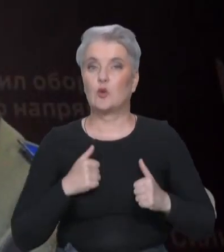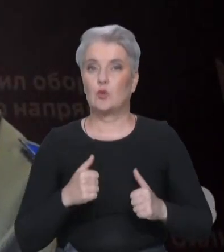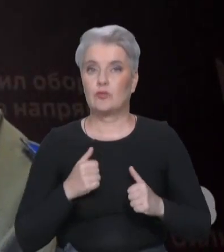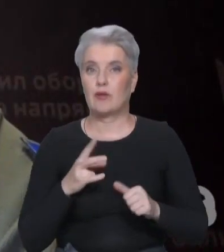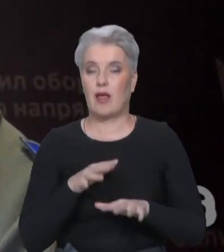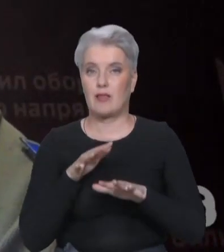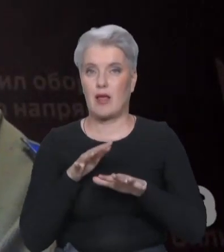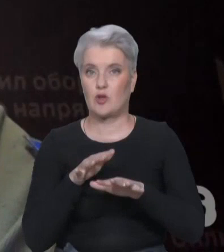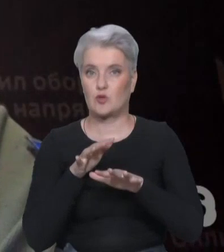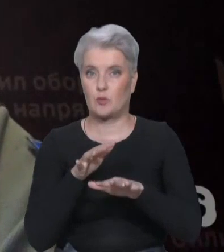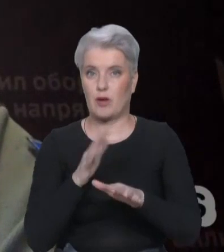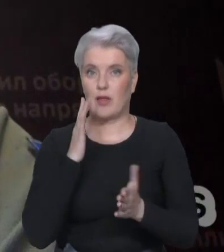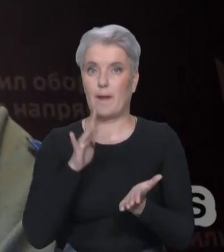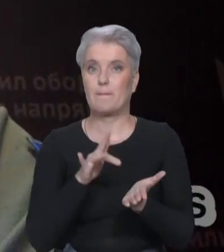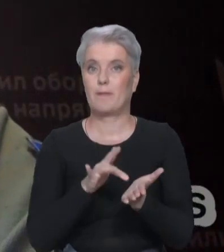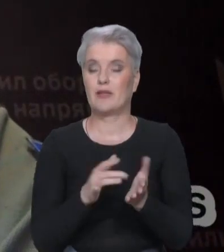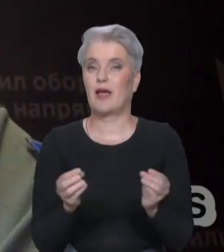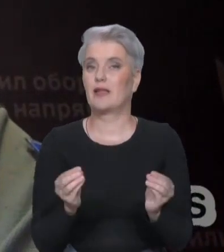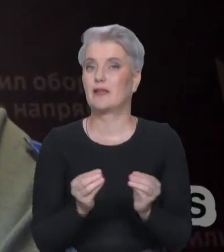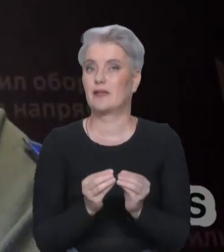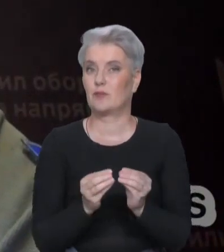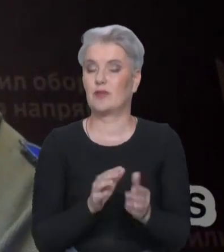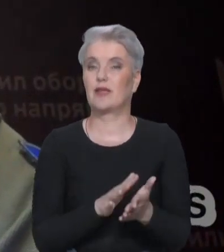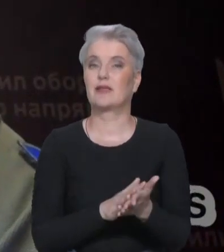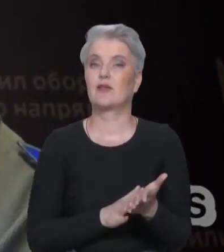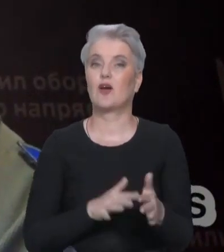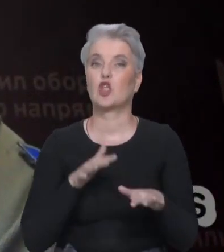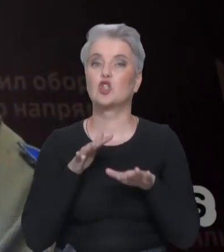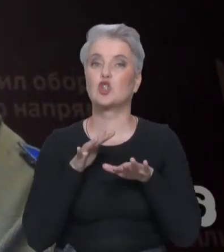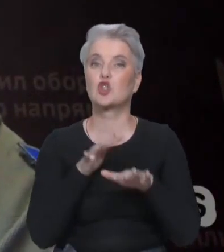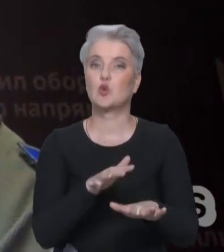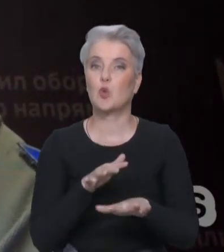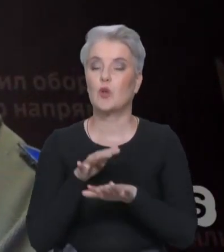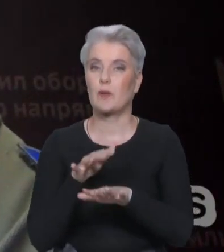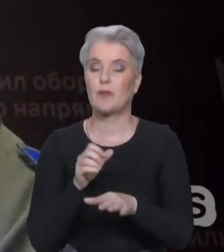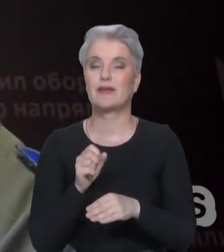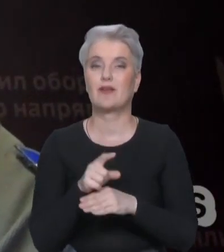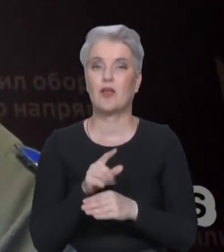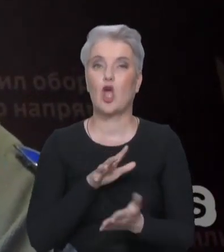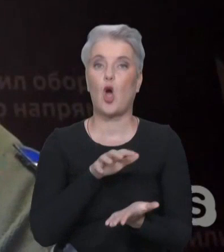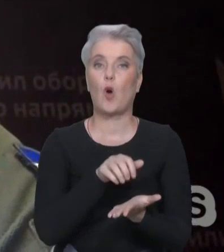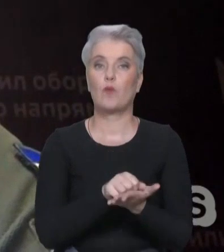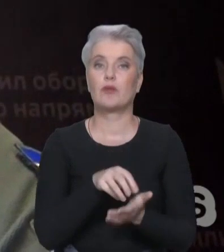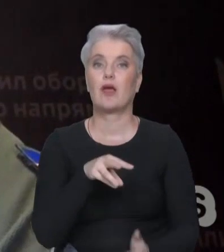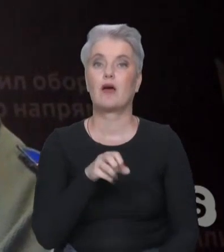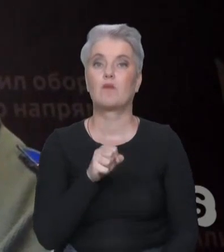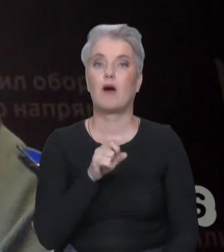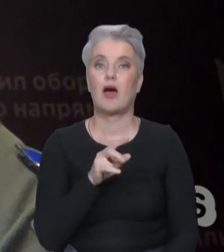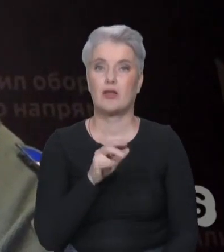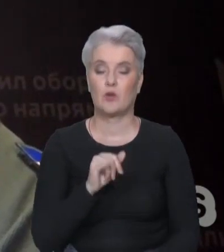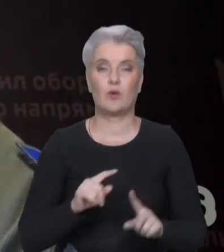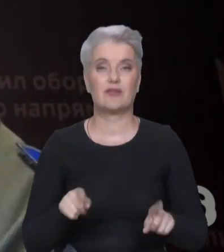наступальних дій. Його мета не змінилась. Тривають штурми із завданням оволодіти Мар'їнкою та створити умови для охоплення